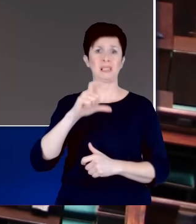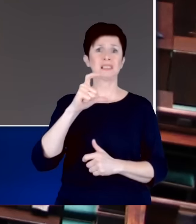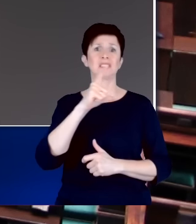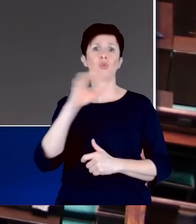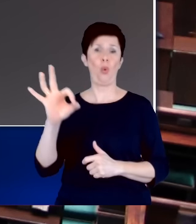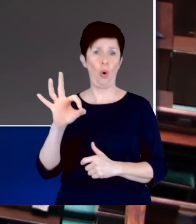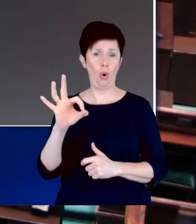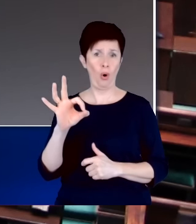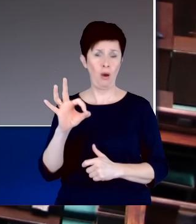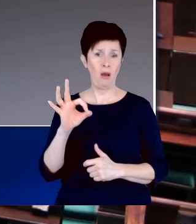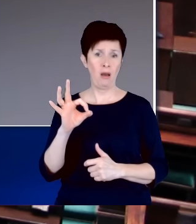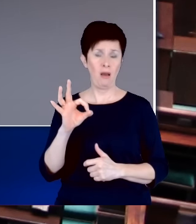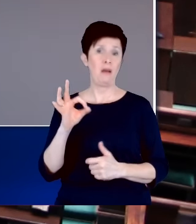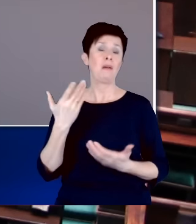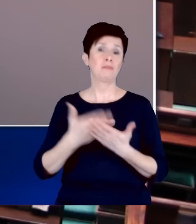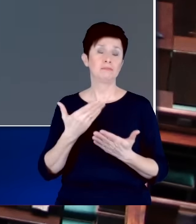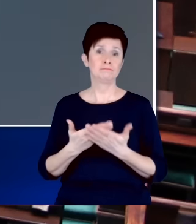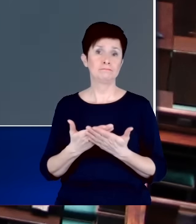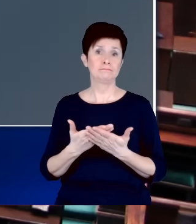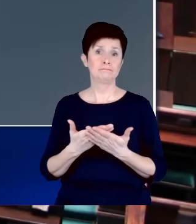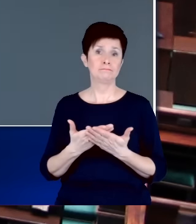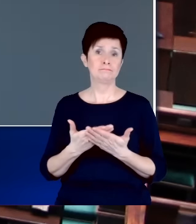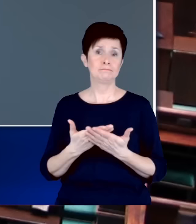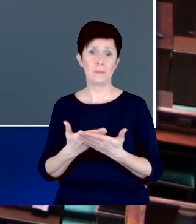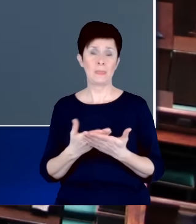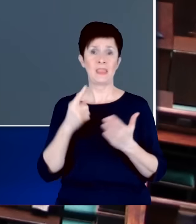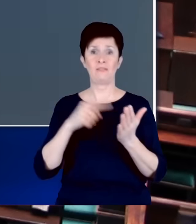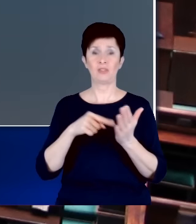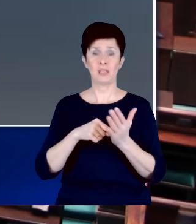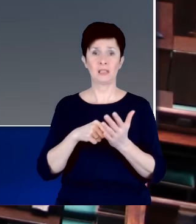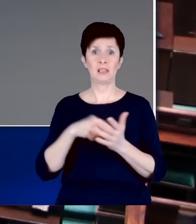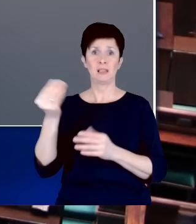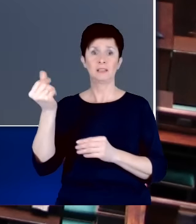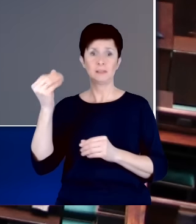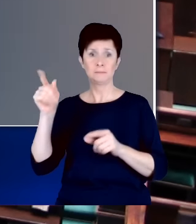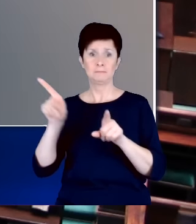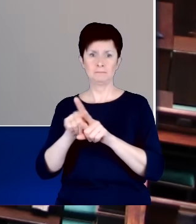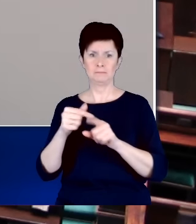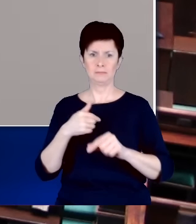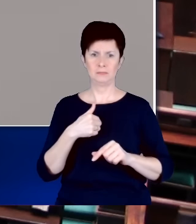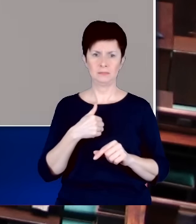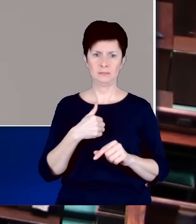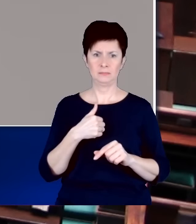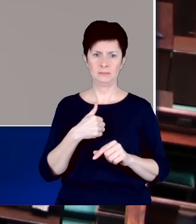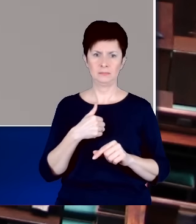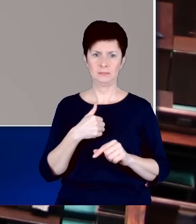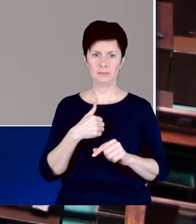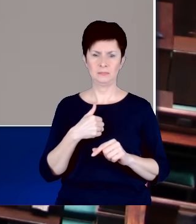te produkty miały przynajmniej taką cenę, jak te produkty, które produkujemy. Ale to proszę,